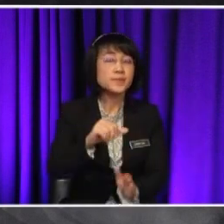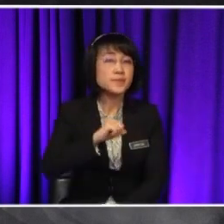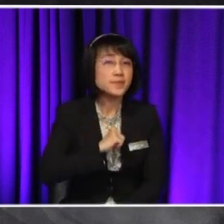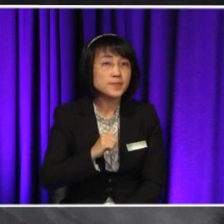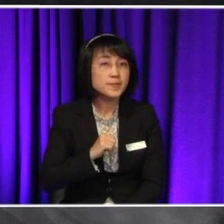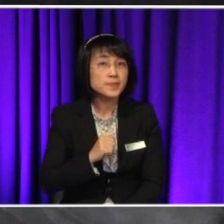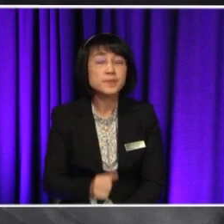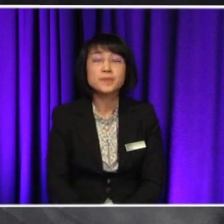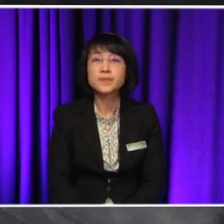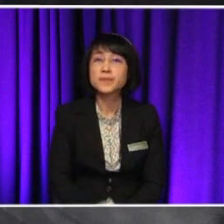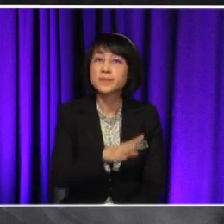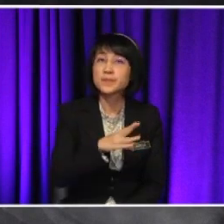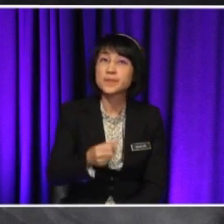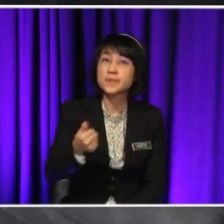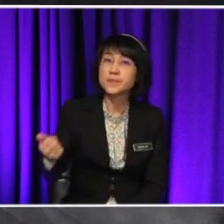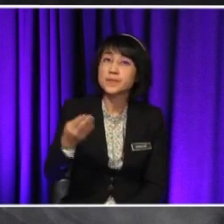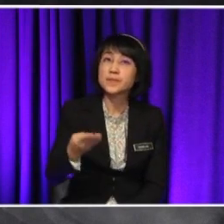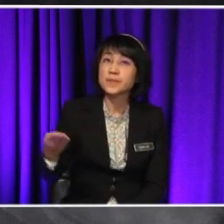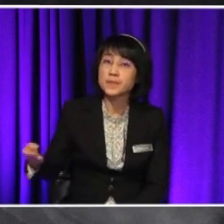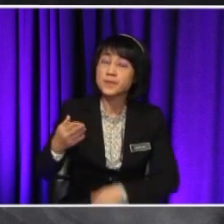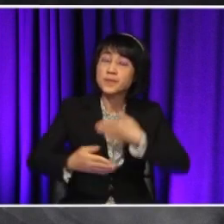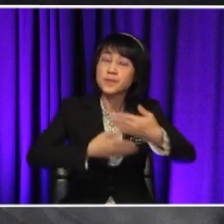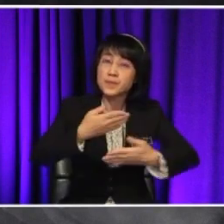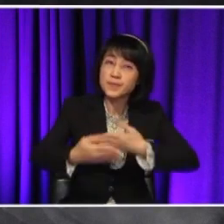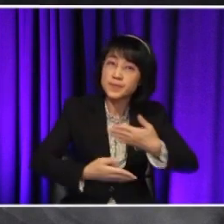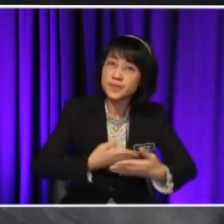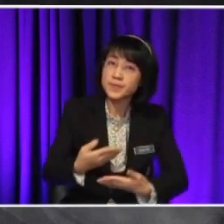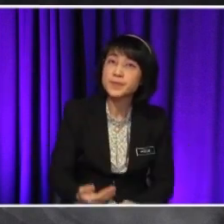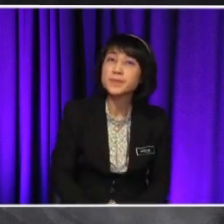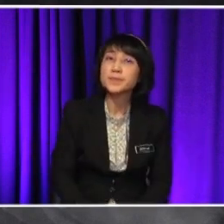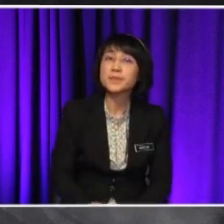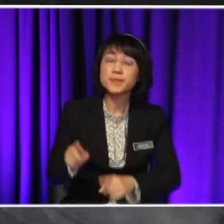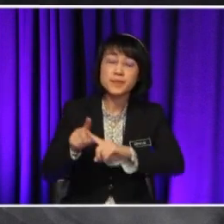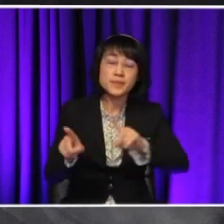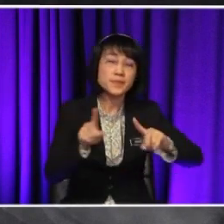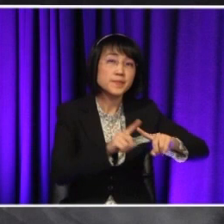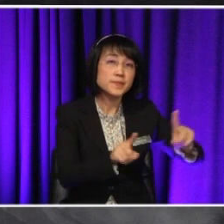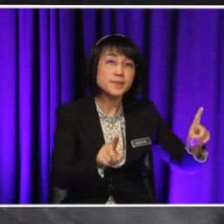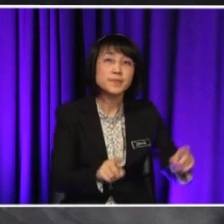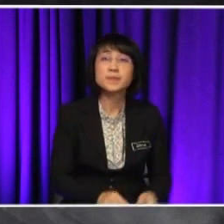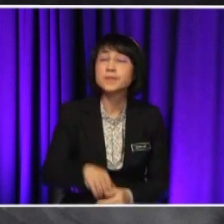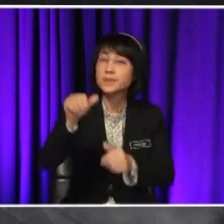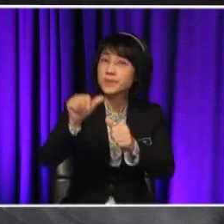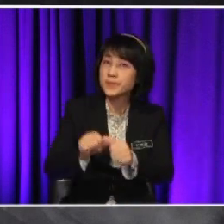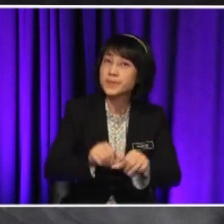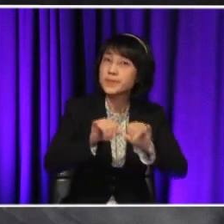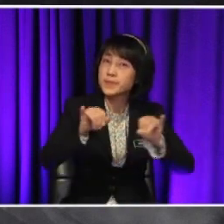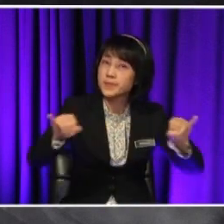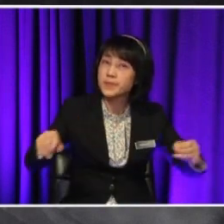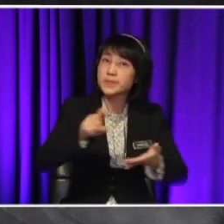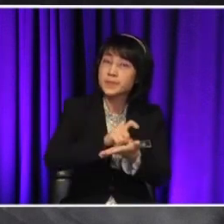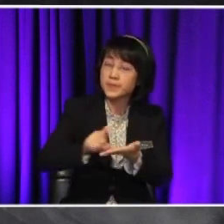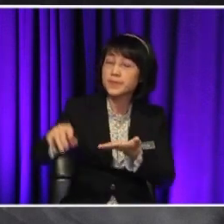dan mempunyai alat, bahan dan proses yang berlainan setiap jenis-jenis